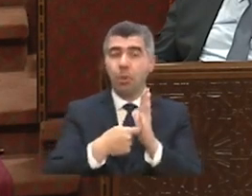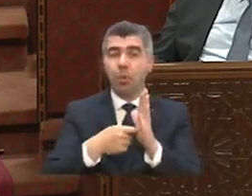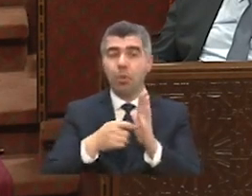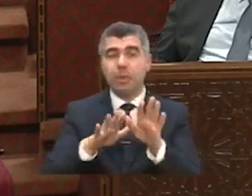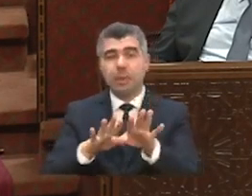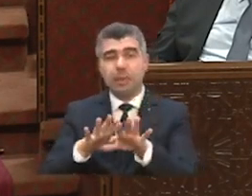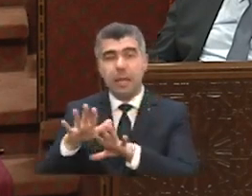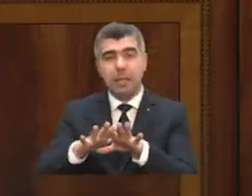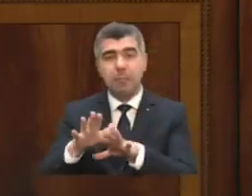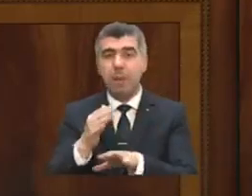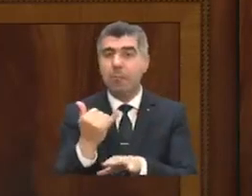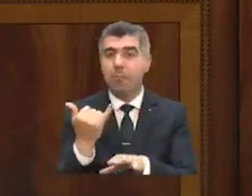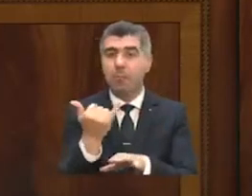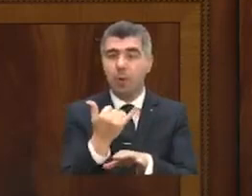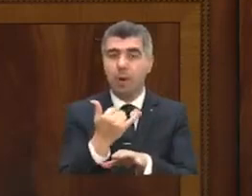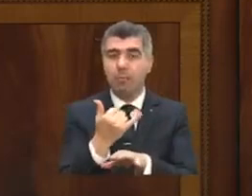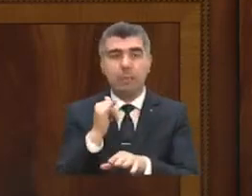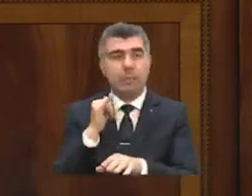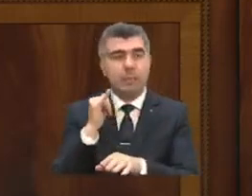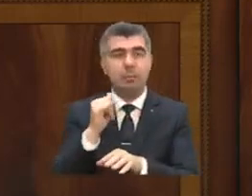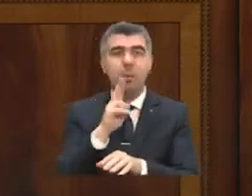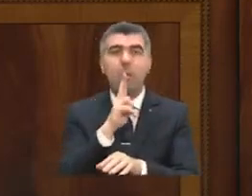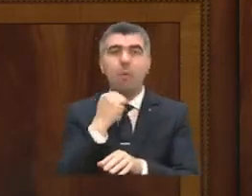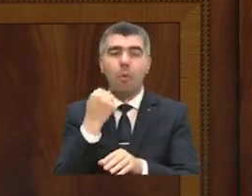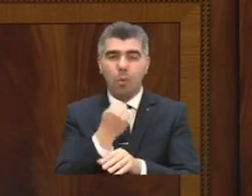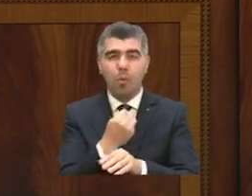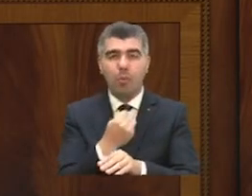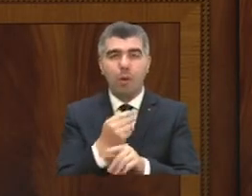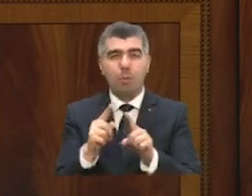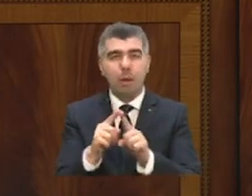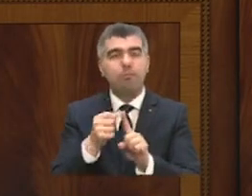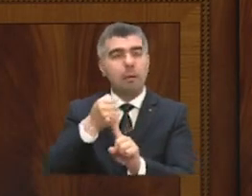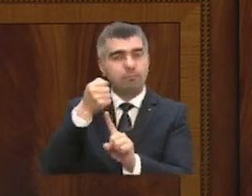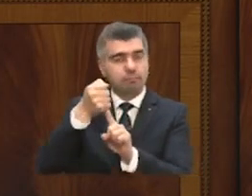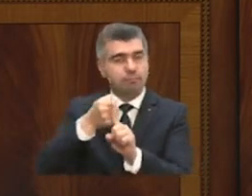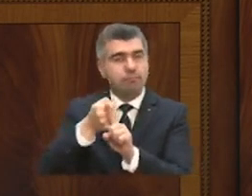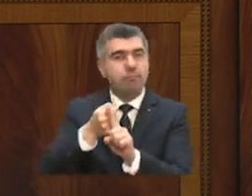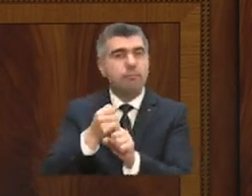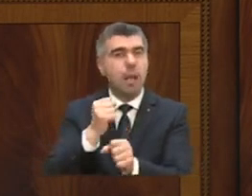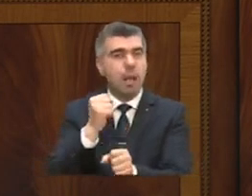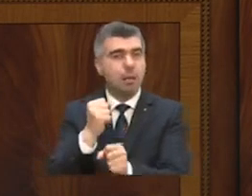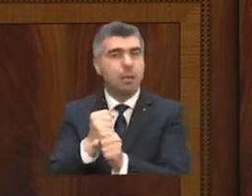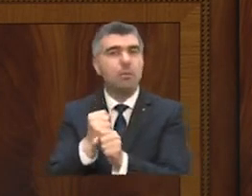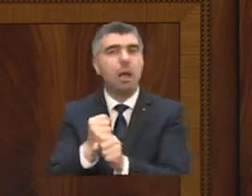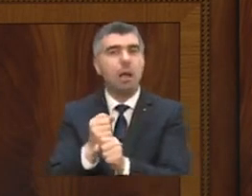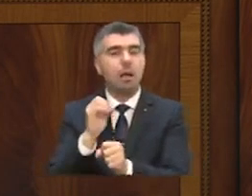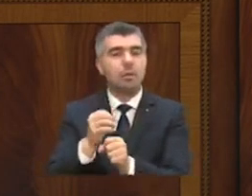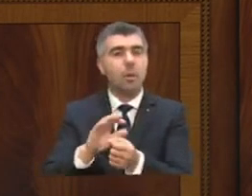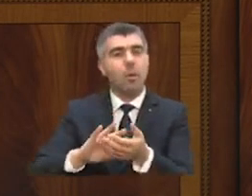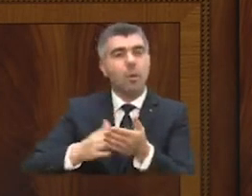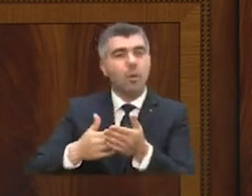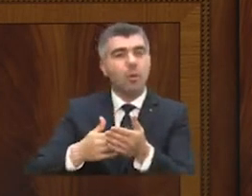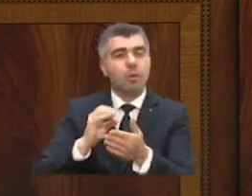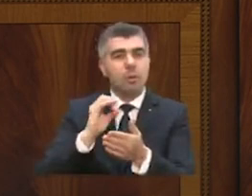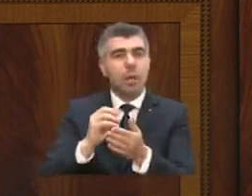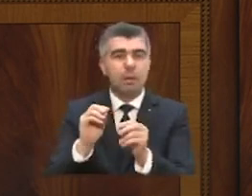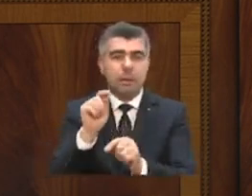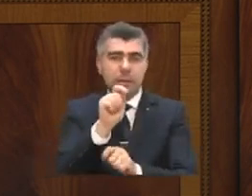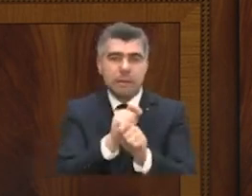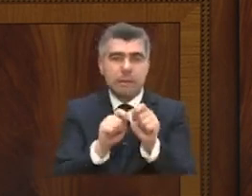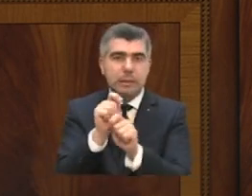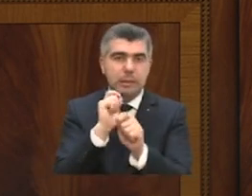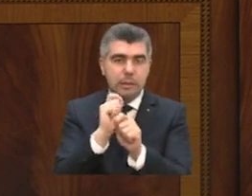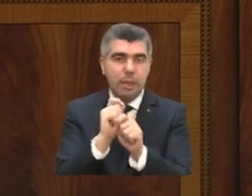الحكومة مجهوداتها الرامية إلى إنعاش التشغيل من خلال استكمال إعداد ميثاق